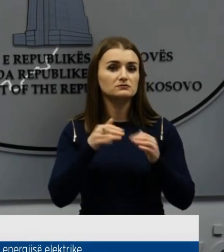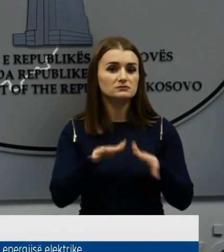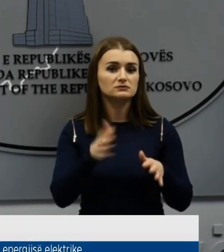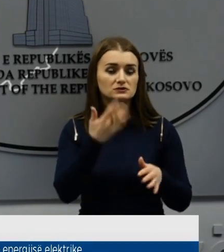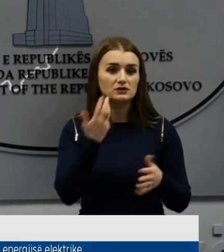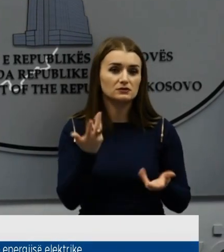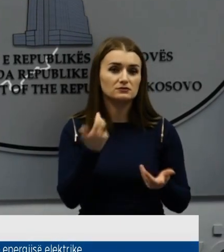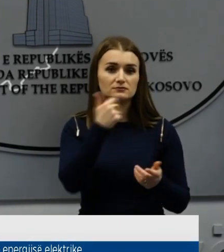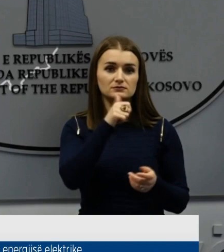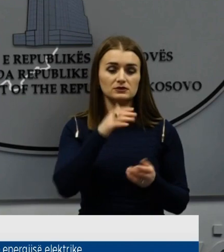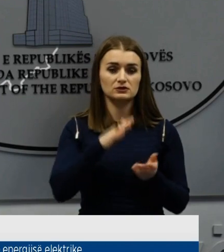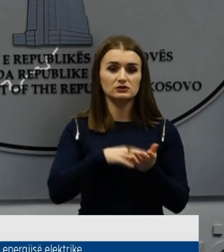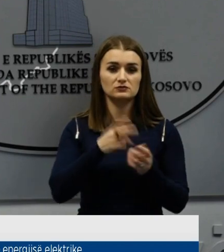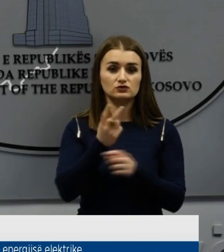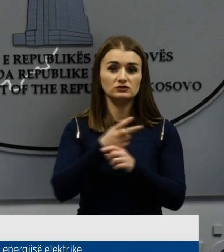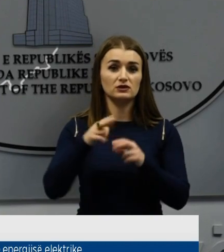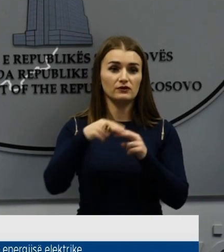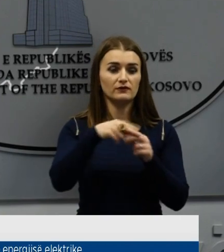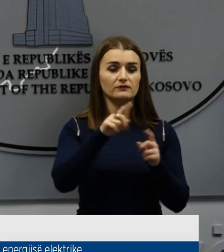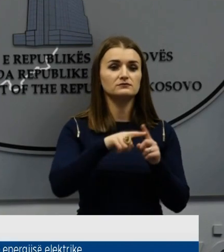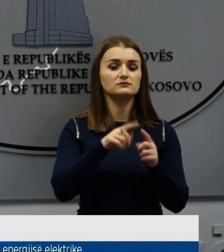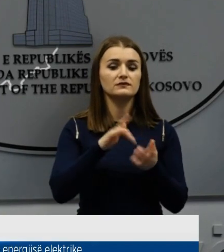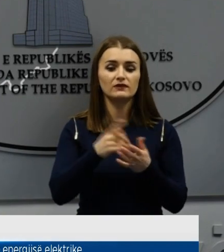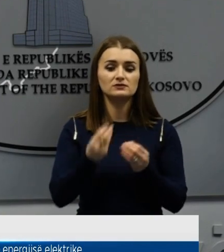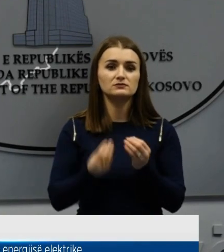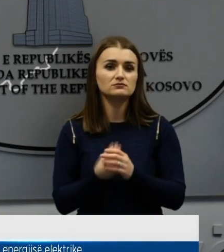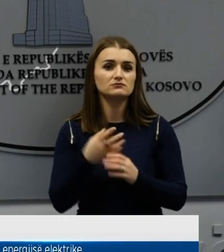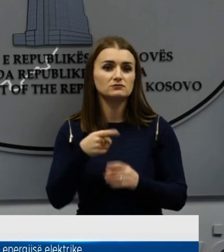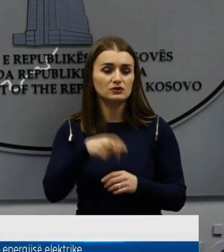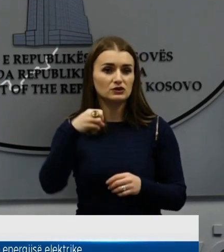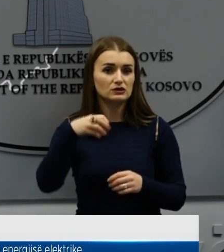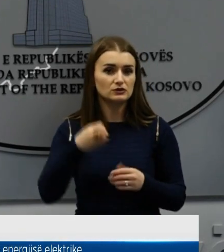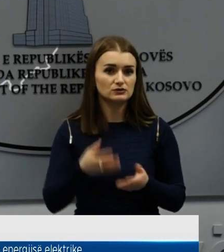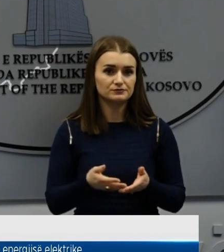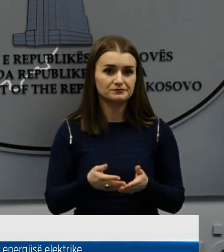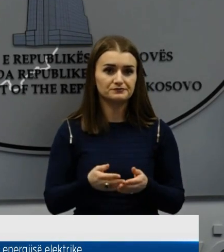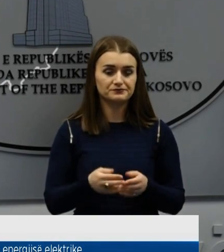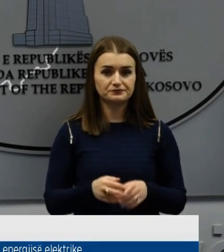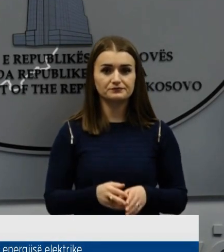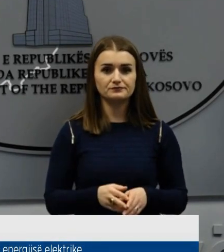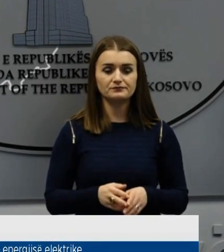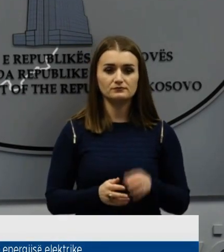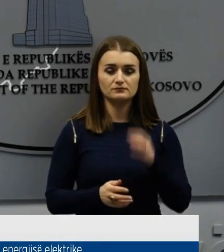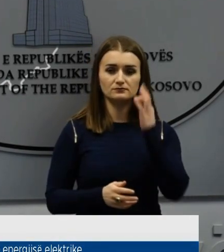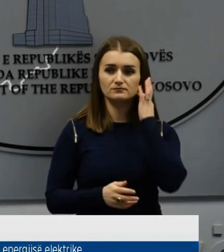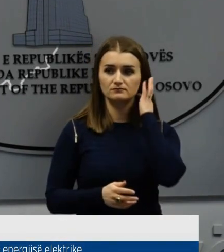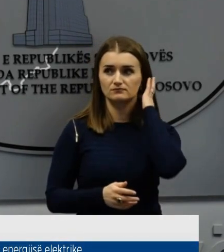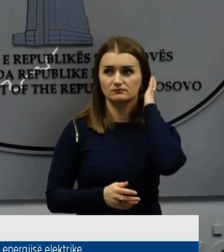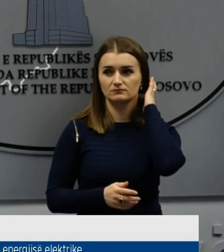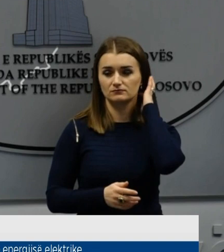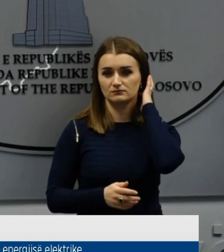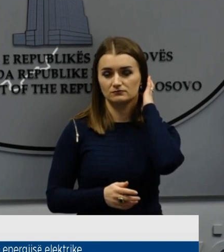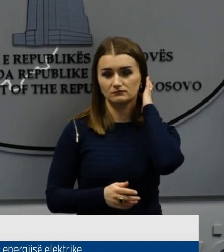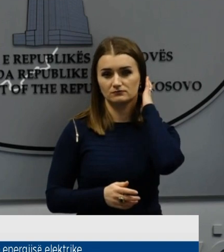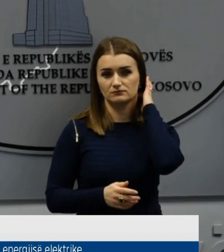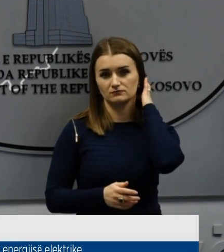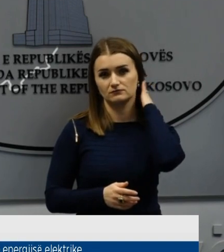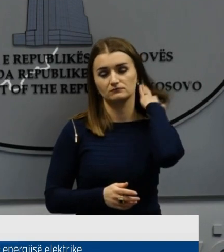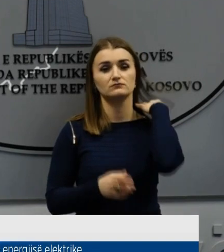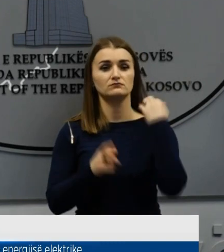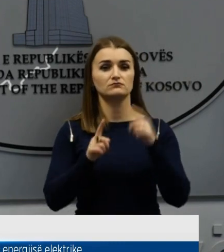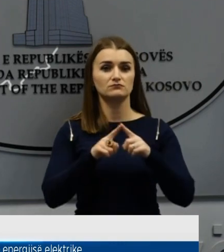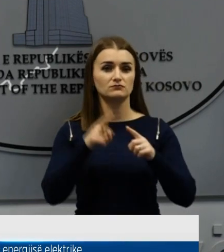e energjisë. Të gjitha shtetet jemi duke punuar në diversifikim, që do të thotë në rritjen e lloj lojshmërisë